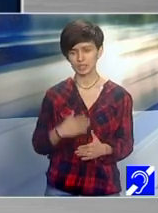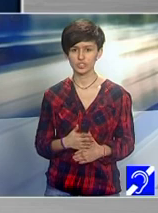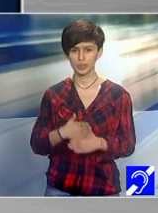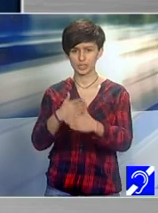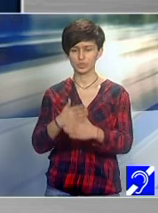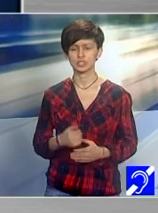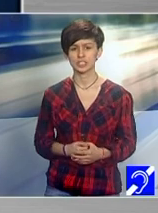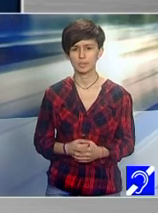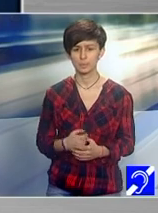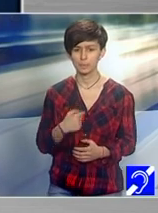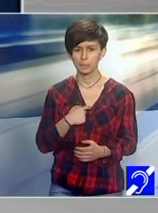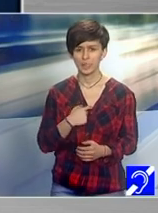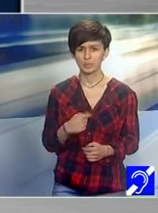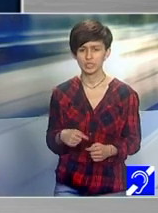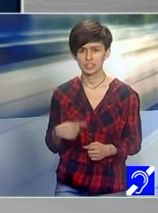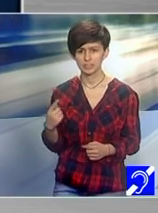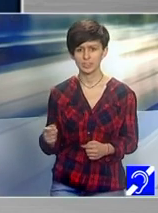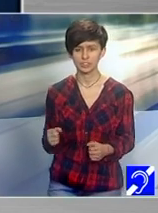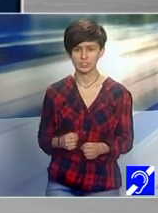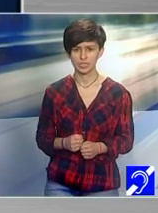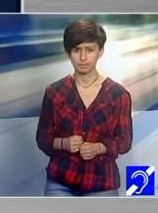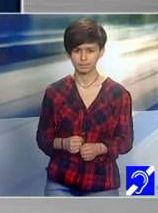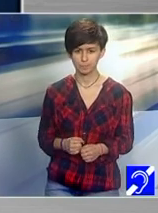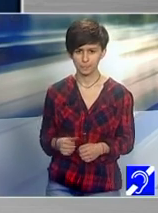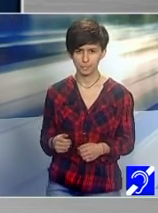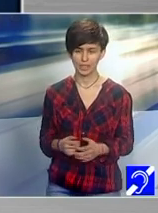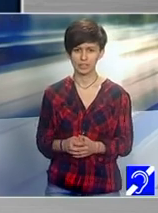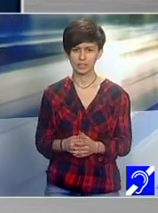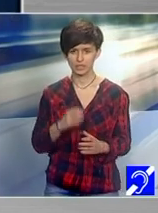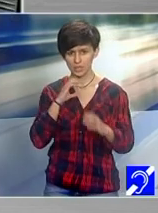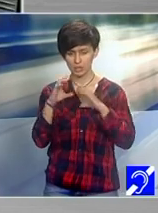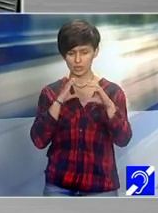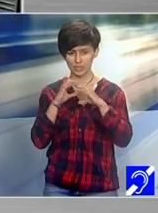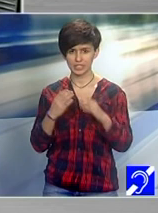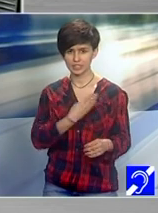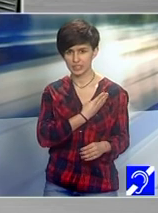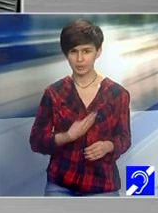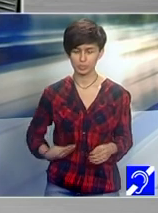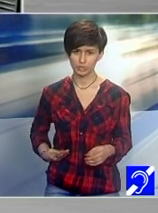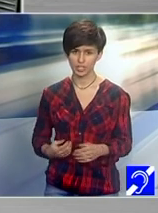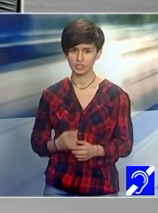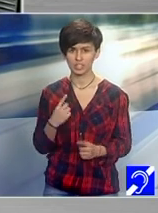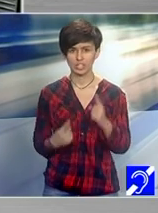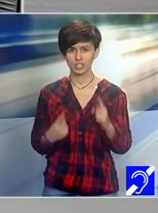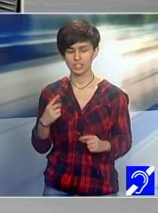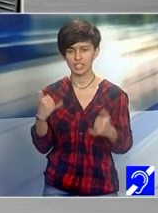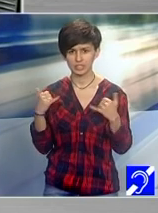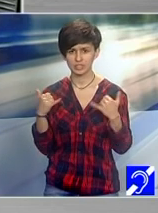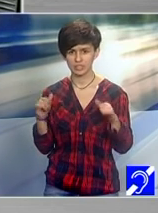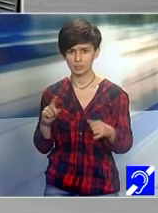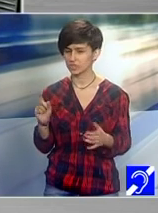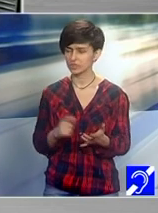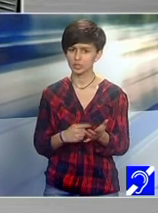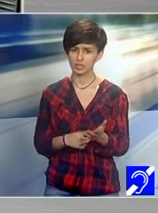fie săptămâna asta niște manifestări la București, deoarece, din câte știu eu, au o conferință națională. Dacă se va întâmpla și ne vor cere susținere, îi